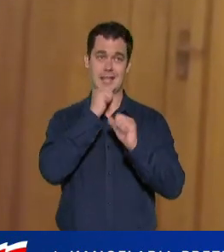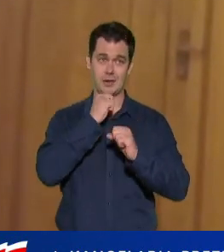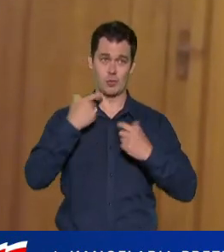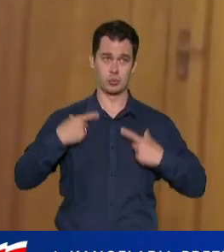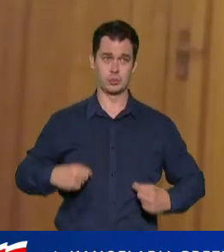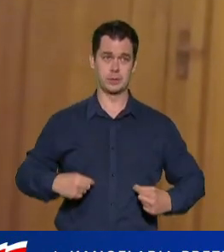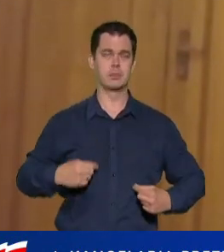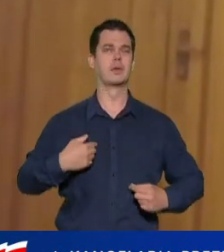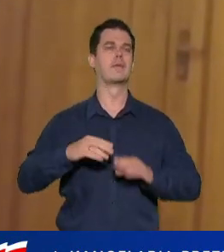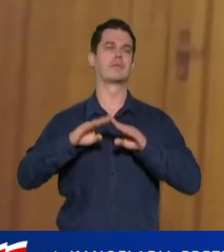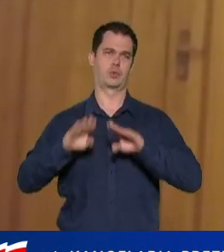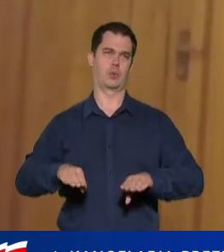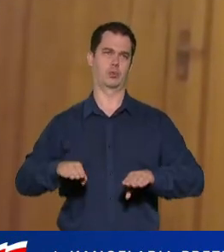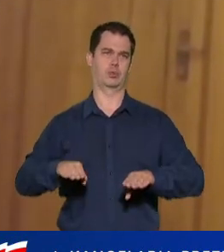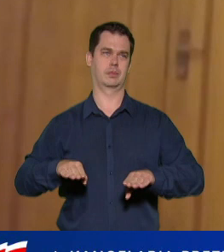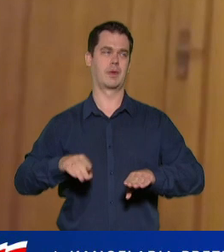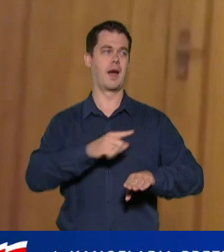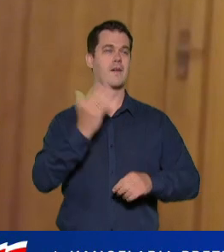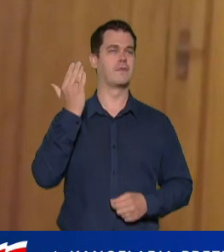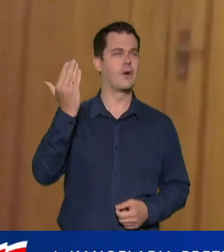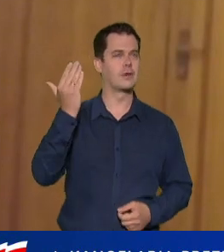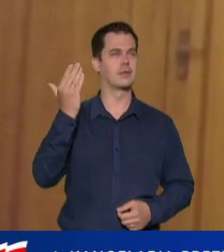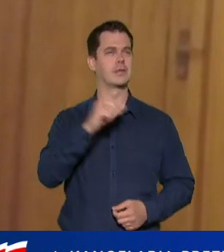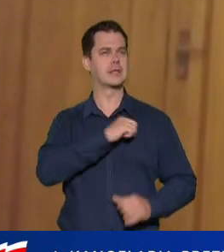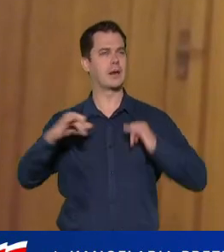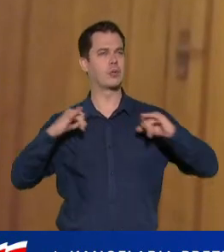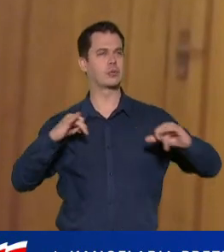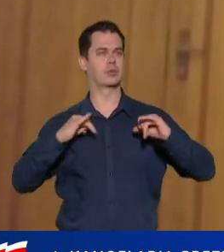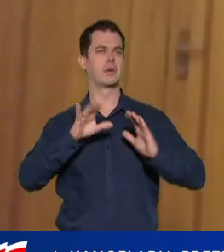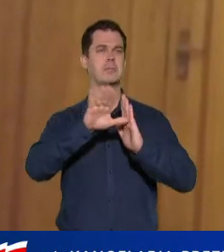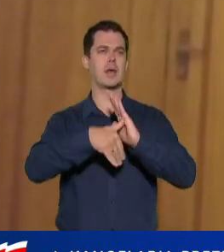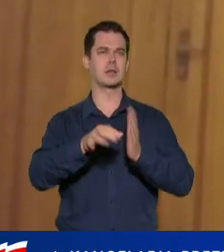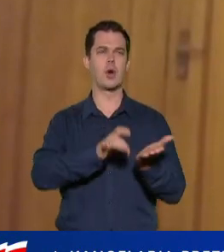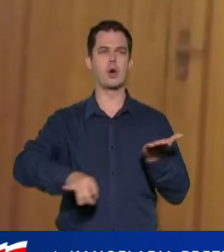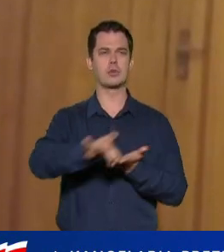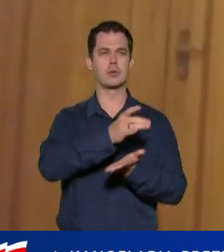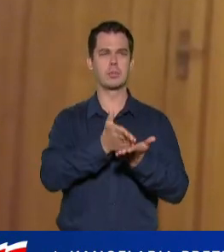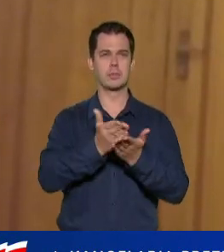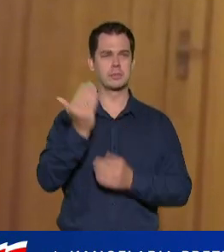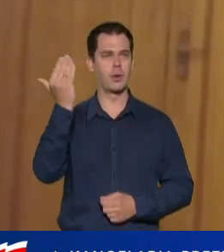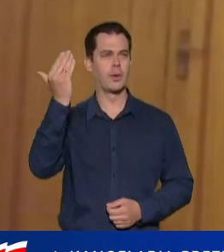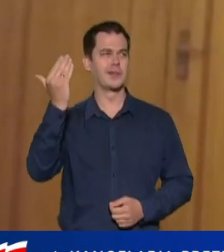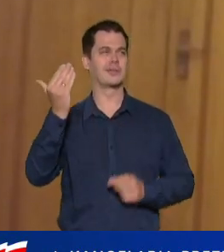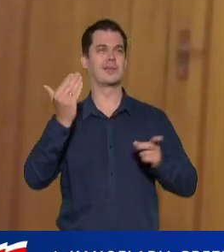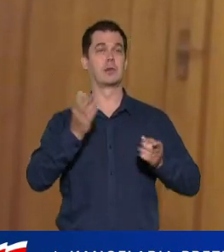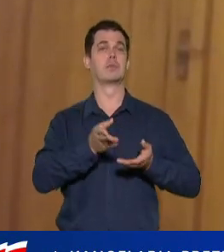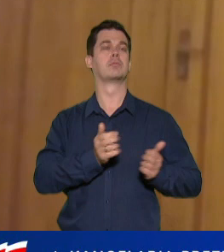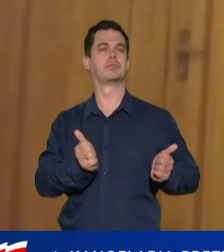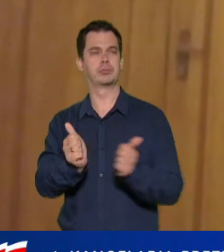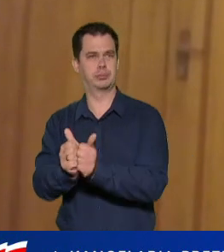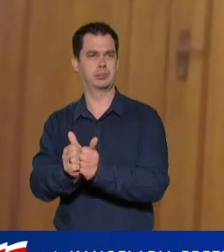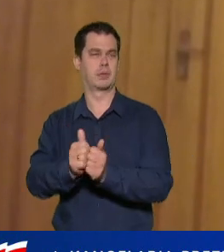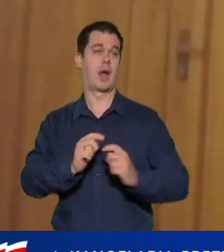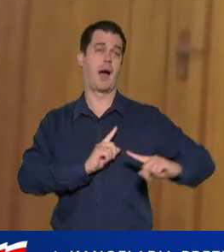a wolontariusze, samorządy, miejskie ośrodki pomocy społecznej, gminne ośrodki pomocy społecznej,